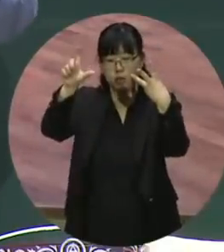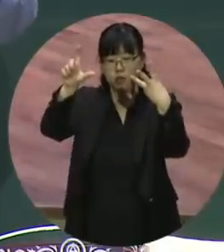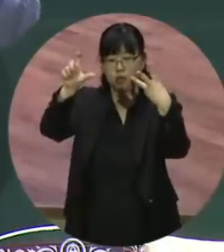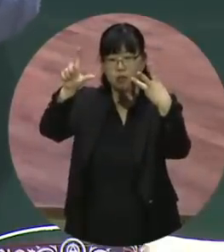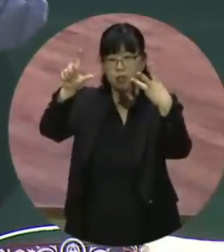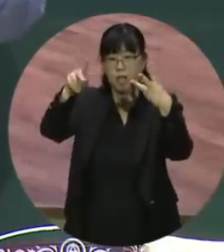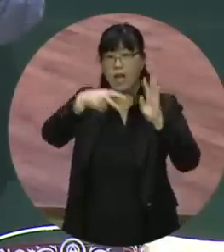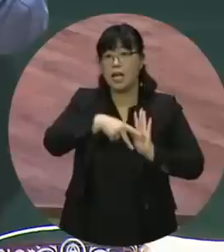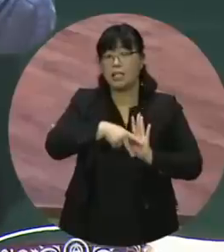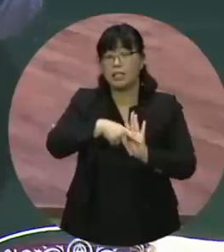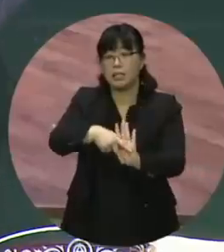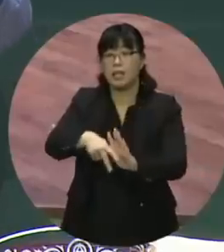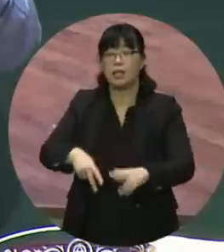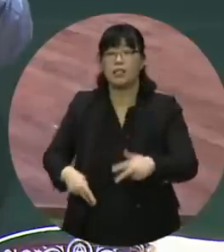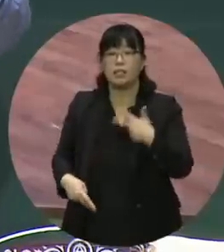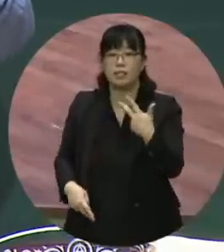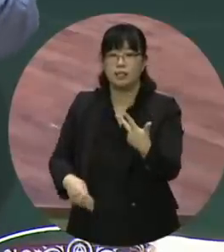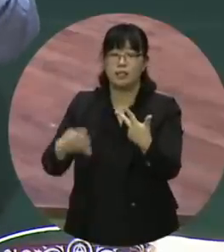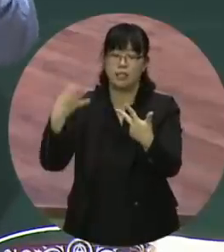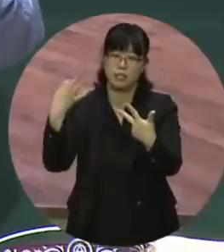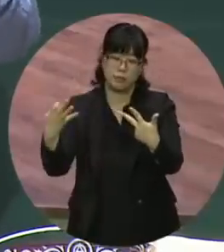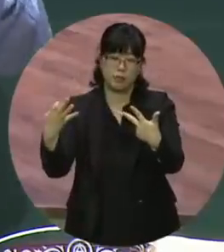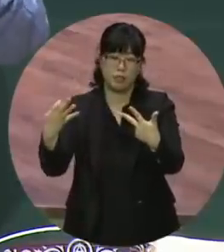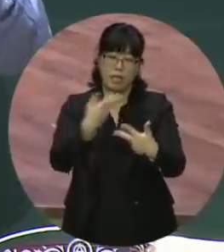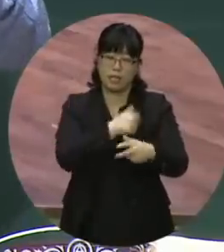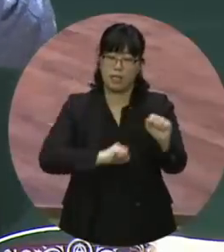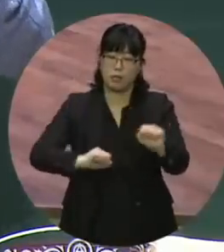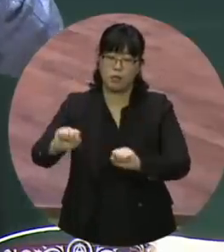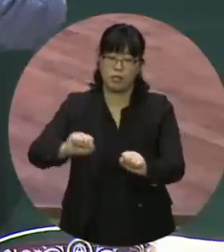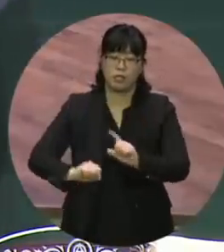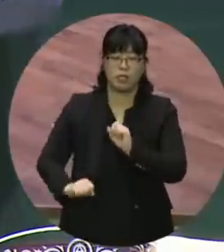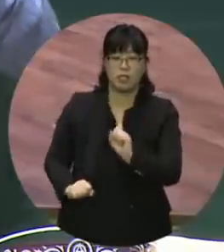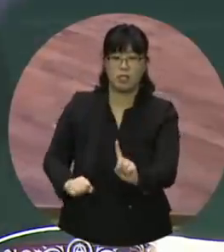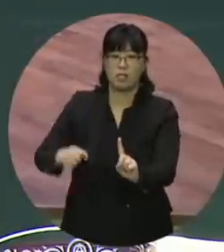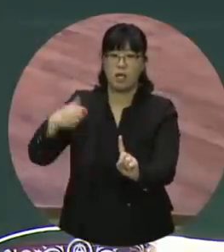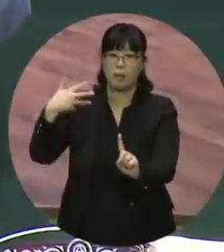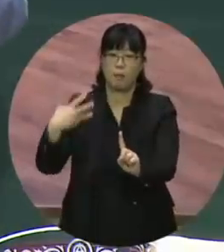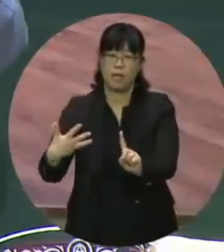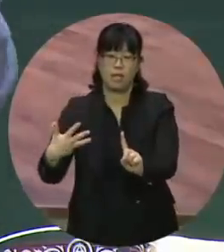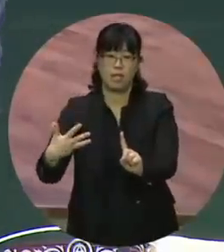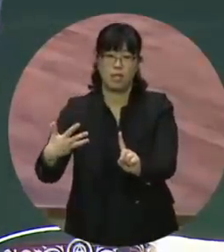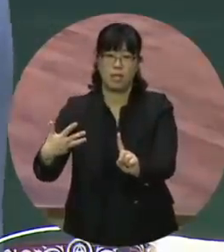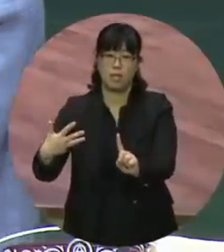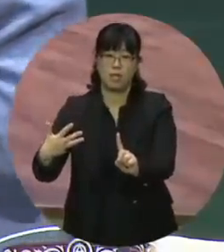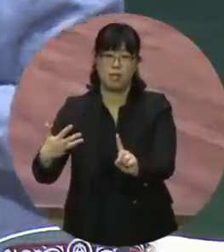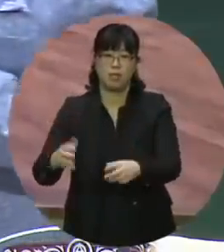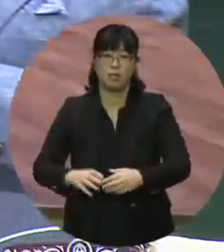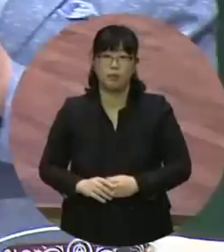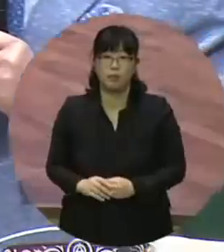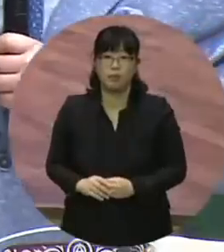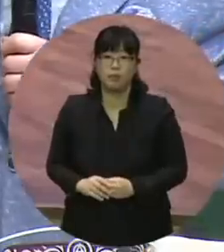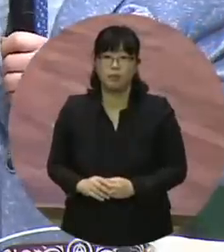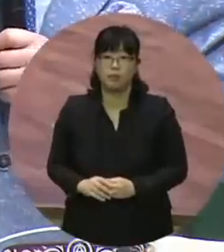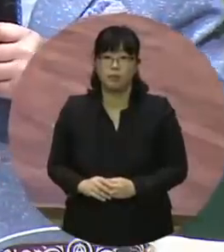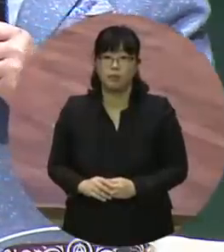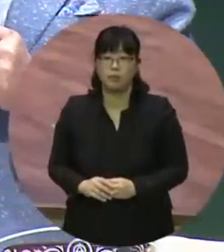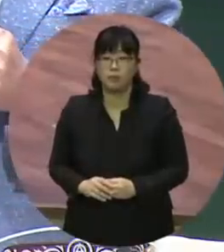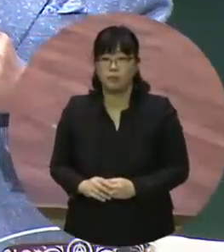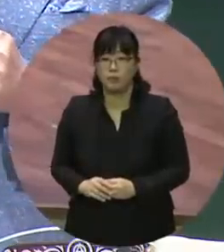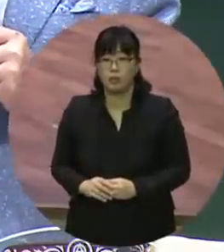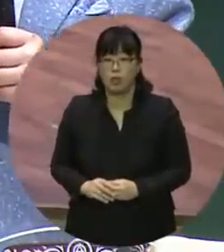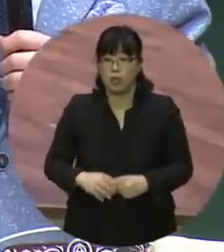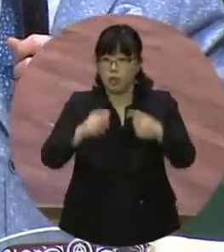3장 18절, 사도행전 1장 8절. 자 이게 뭐냐? 이 언약